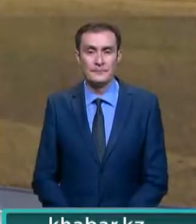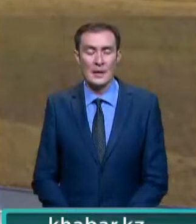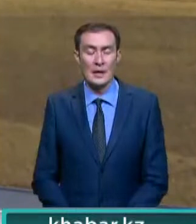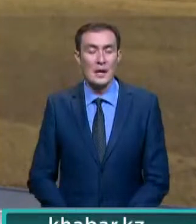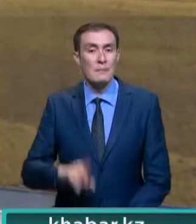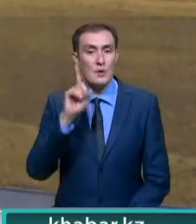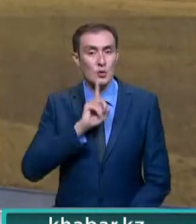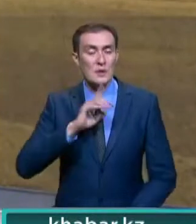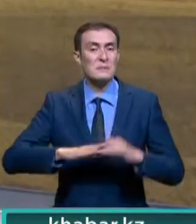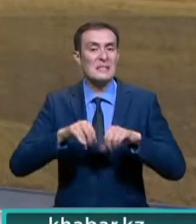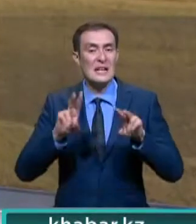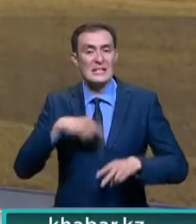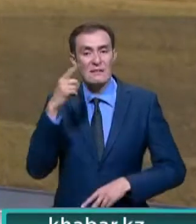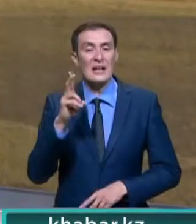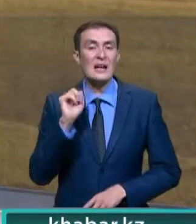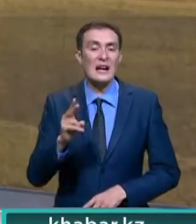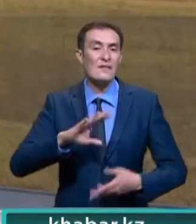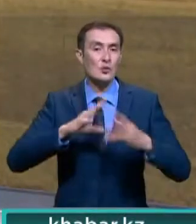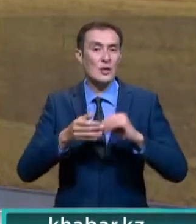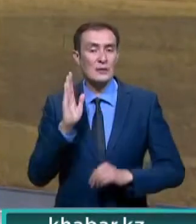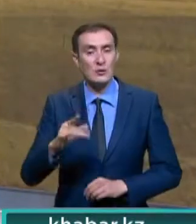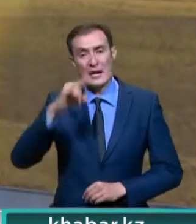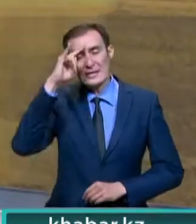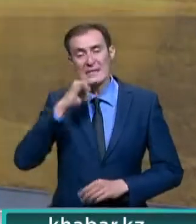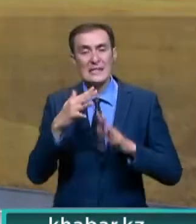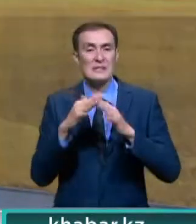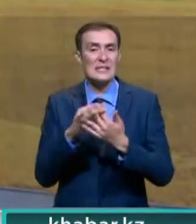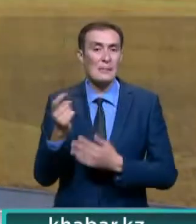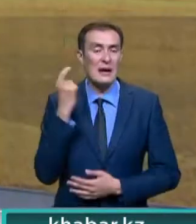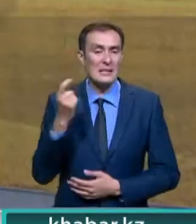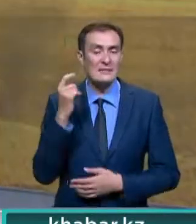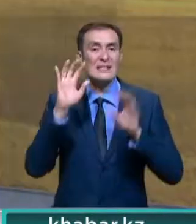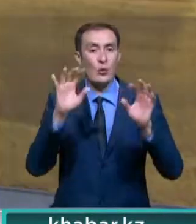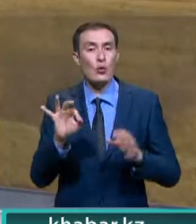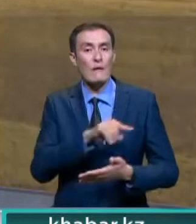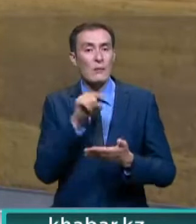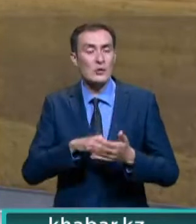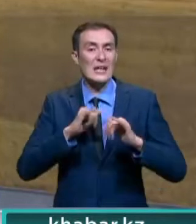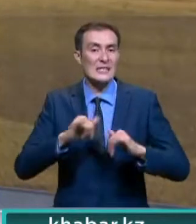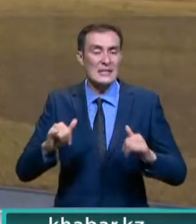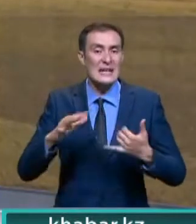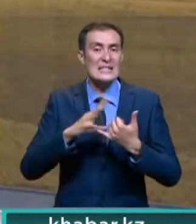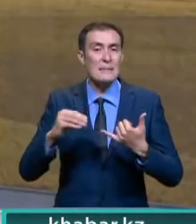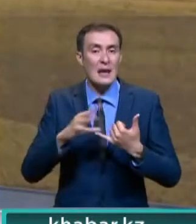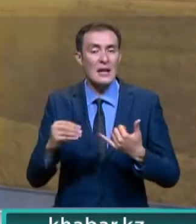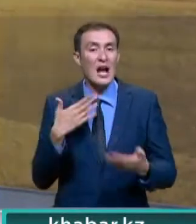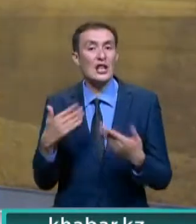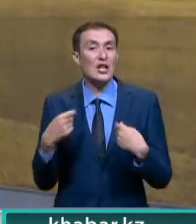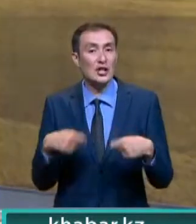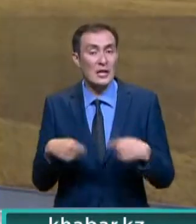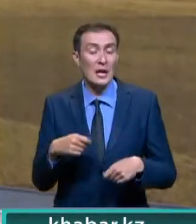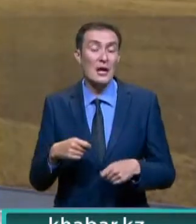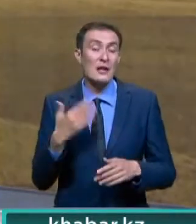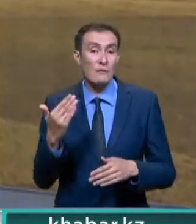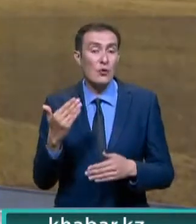Между тем, эксперты комментируют, как отразится на отечественном сельском хозяйстве закон по вопросам развития земельных отношений.